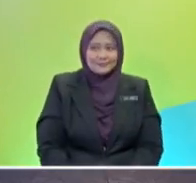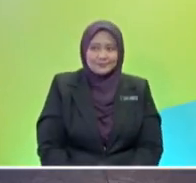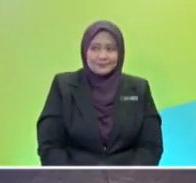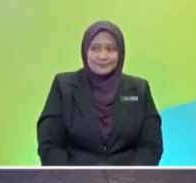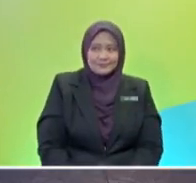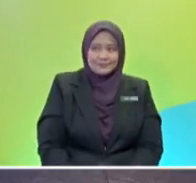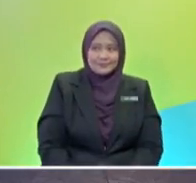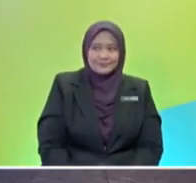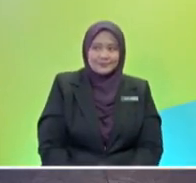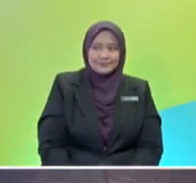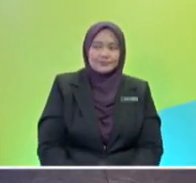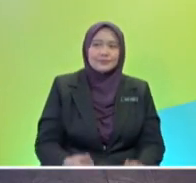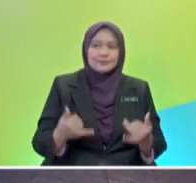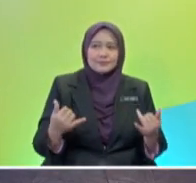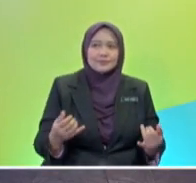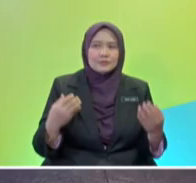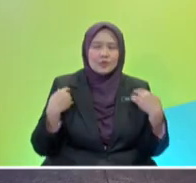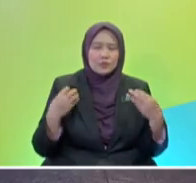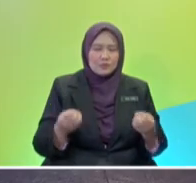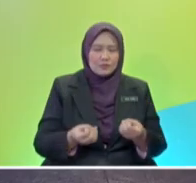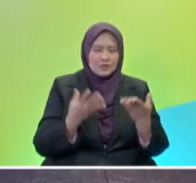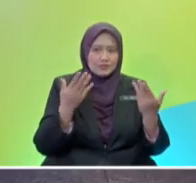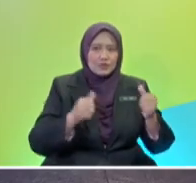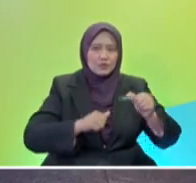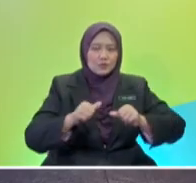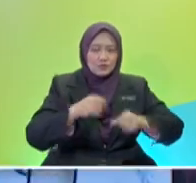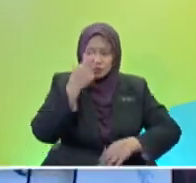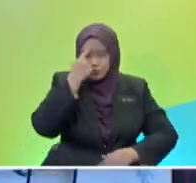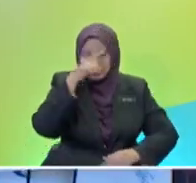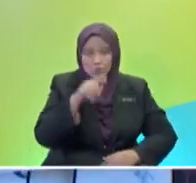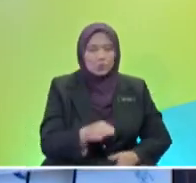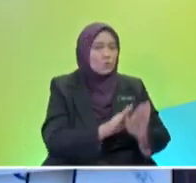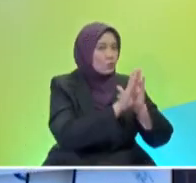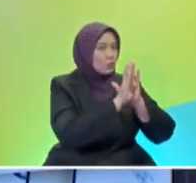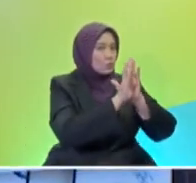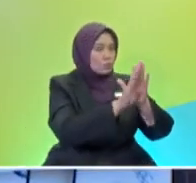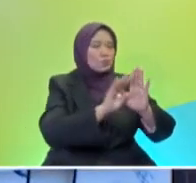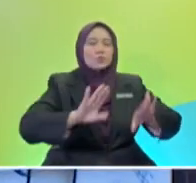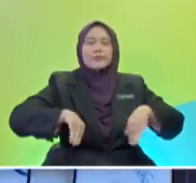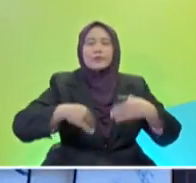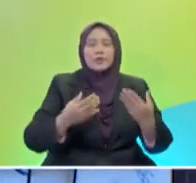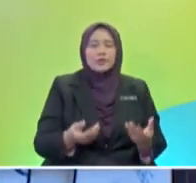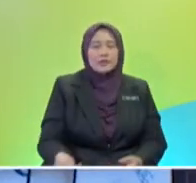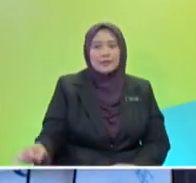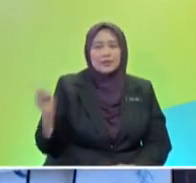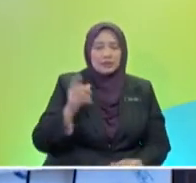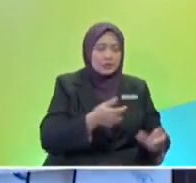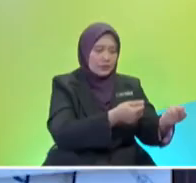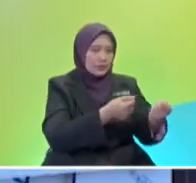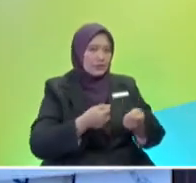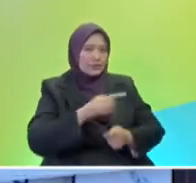sekarang kita lakukan sebagai activity untuk membuktikan Bagaimana daya tarikan dan daya